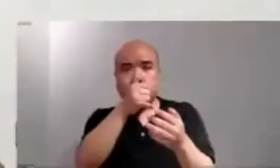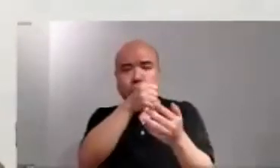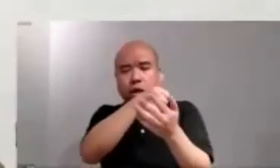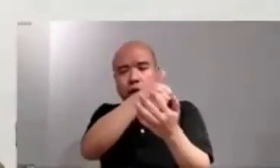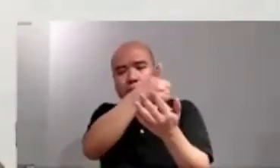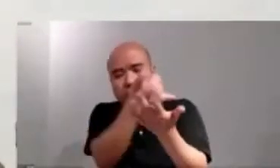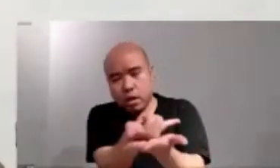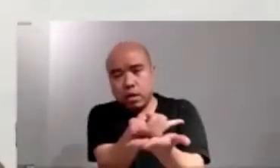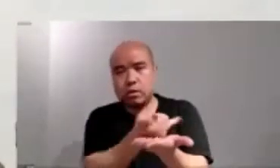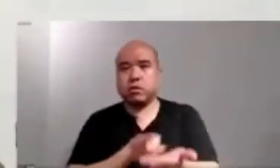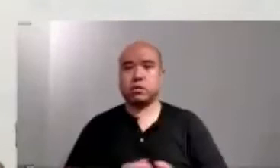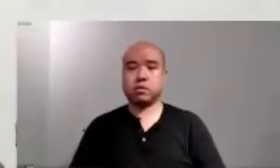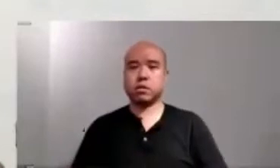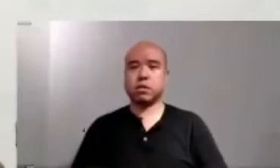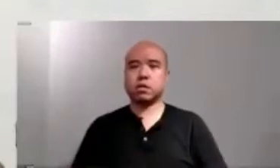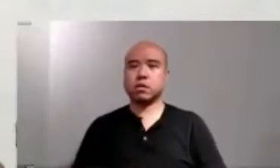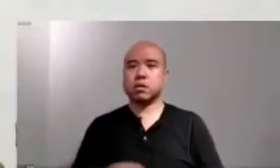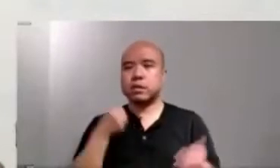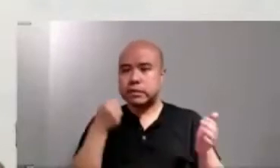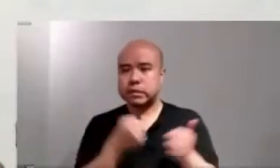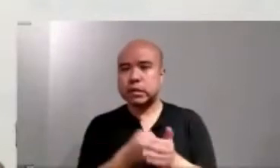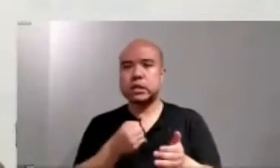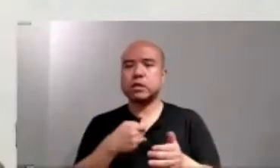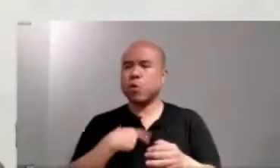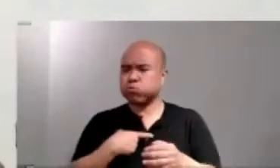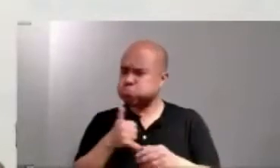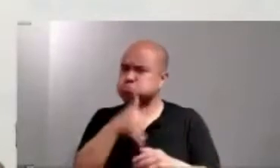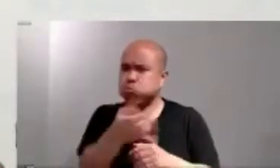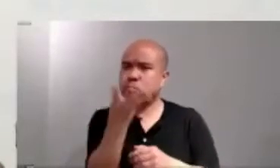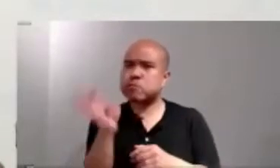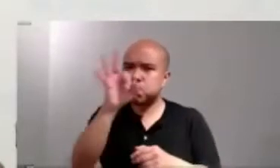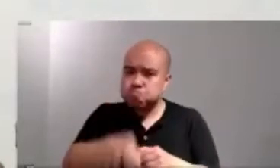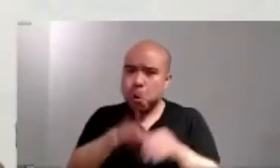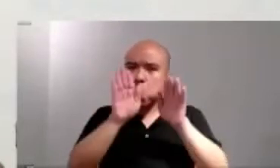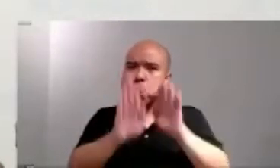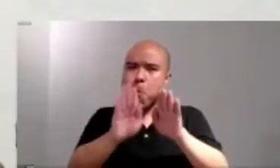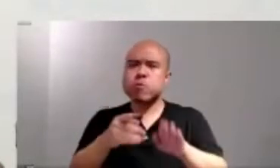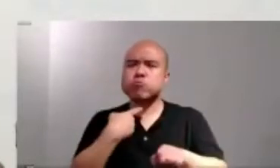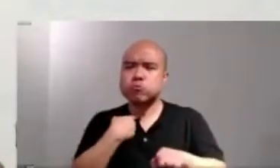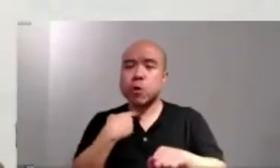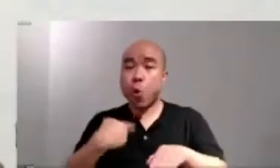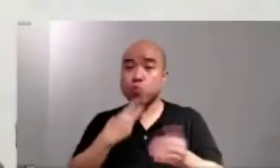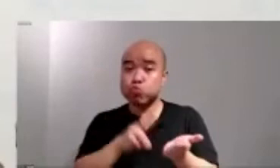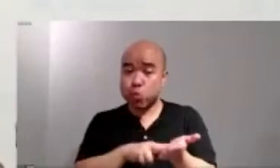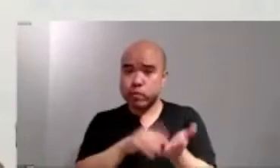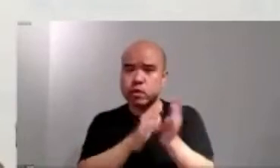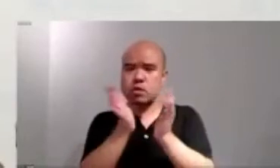想，我一定要做一些事，我一定要去四川帮手。那作为基督徒的我呢，那时候就祈祷跟神说，我要去四川，